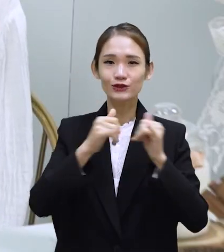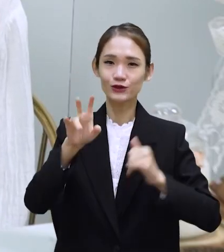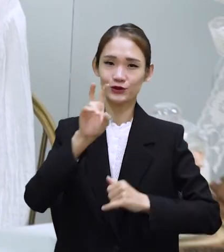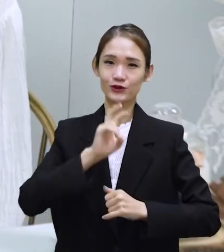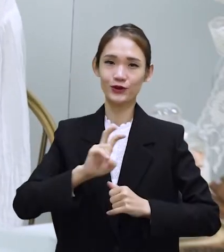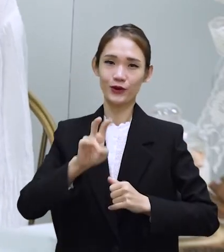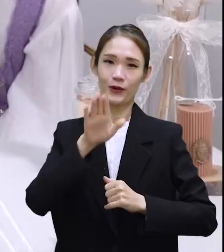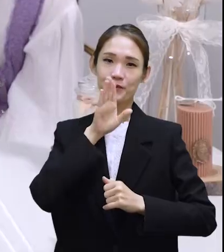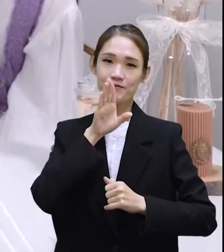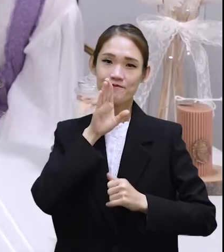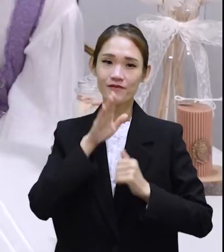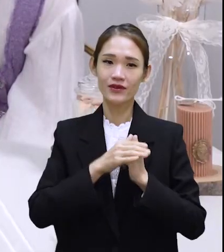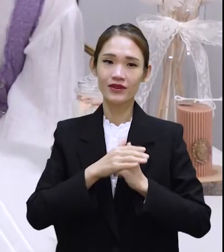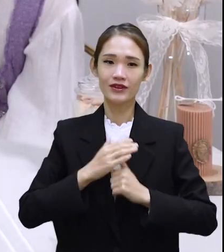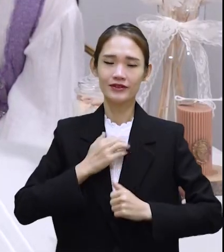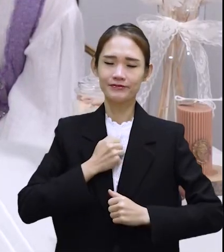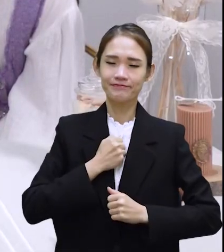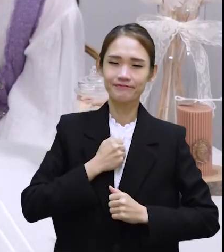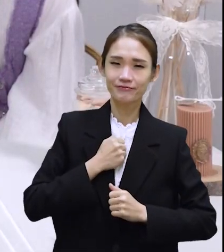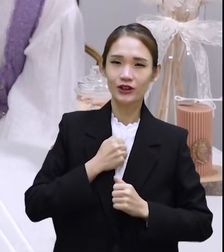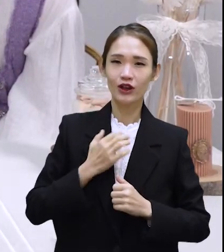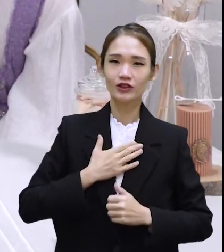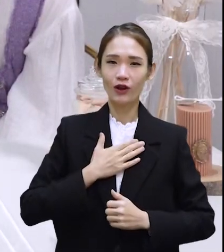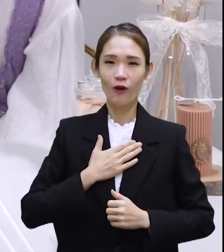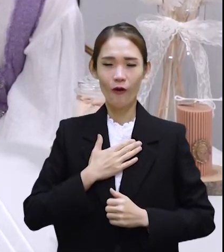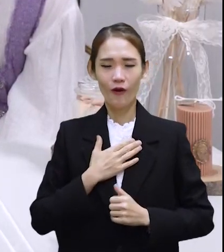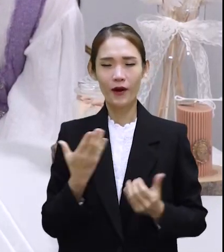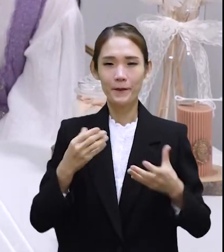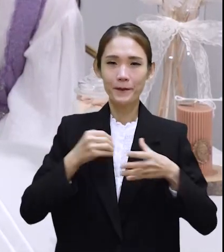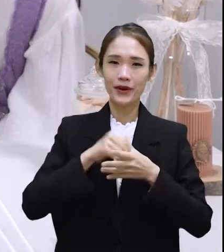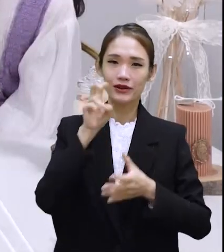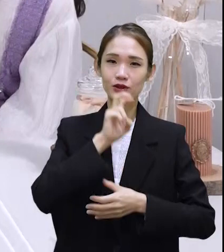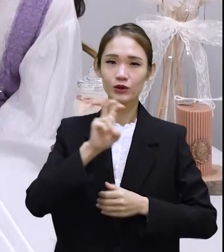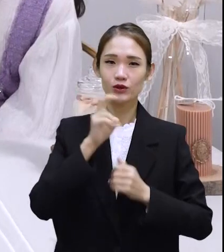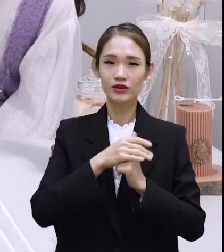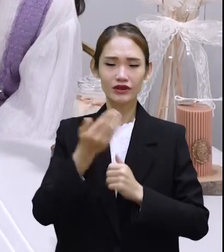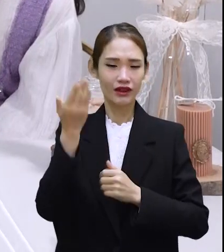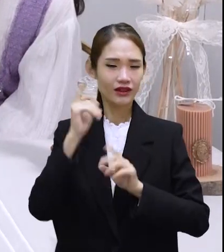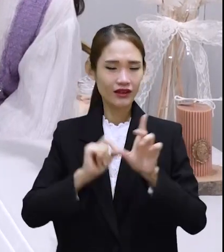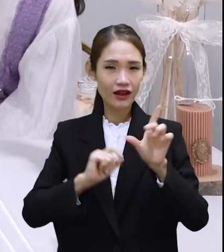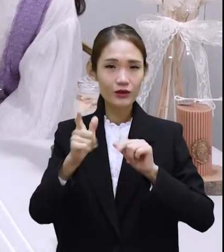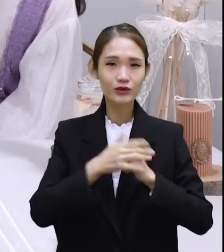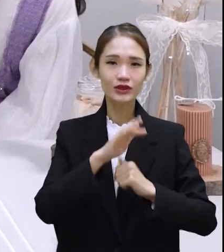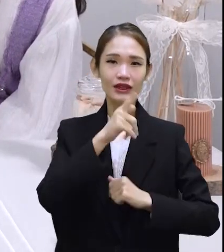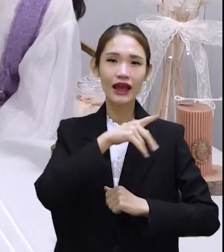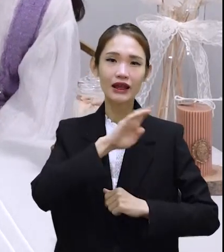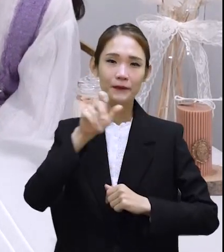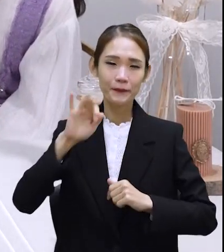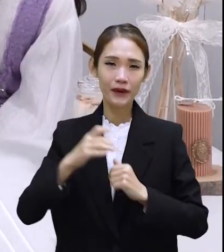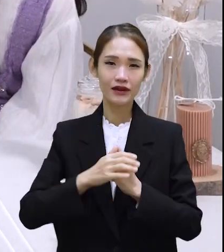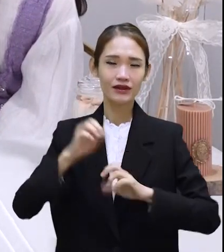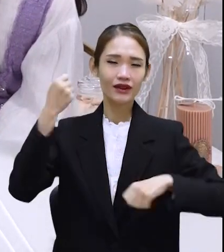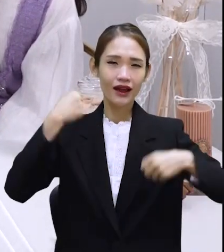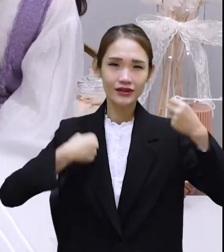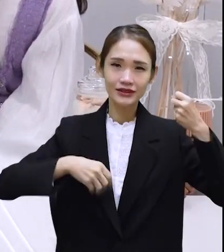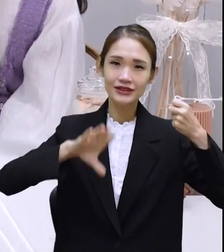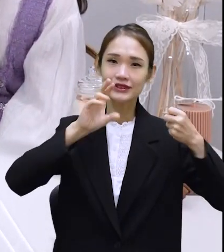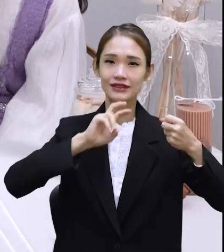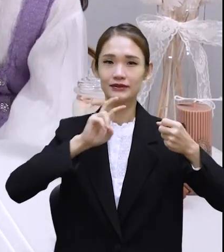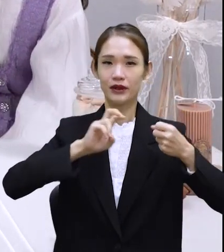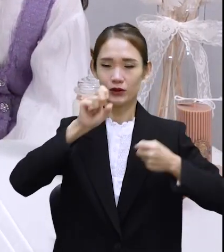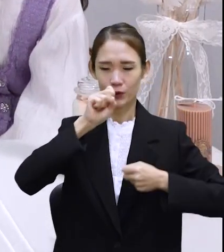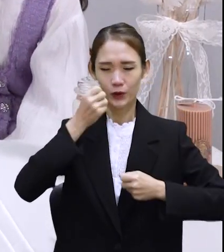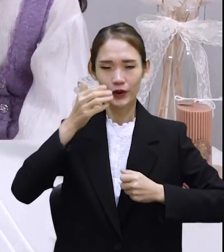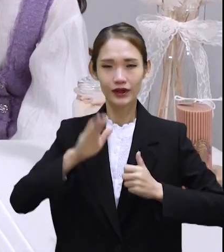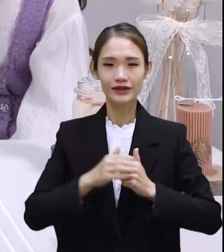60인 o 한과 정서가 담겨있는 노래 요즘 친구들 다 아 뭐 k 팝이나 댄스 음악들을 많이